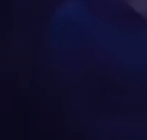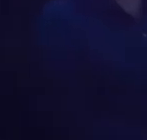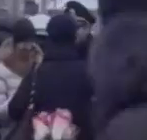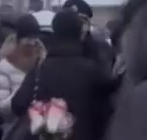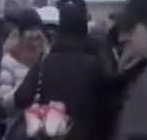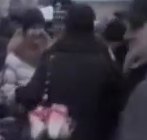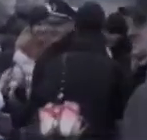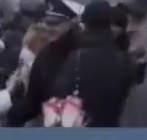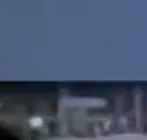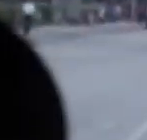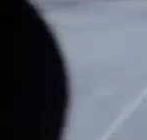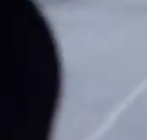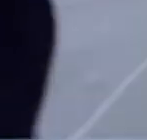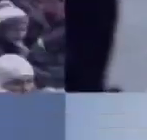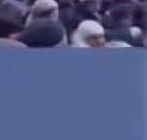Музика